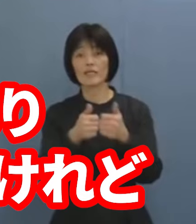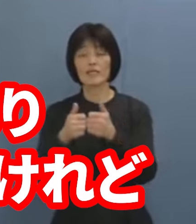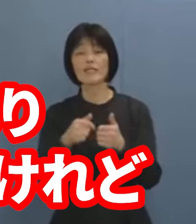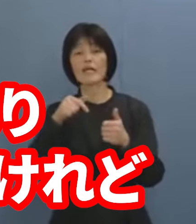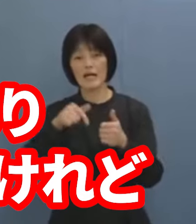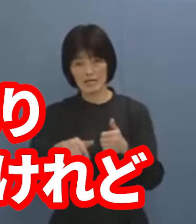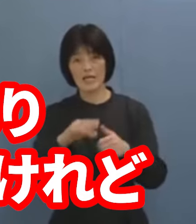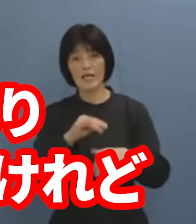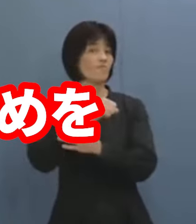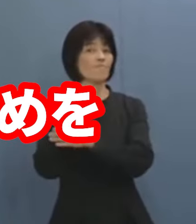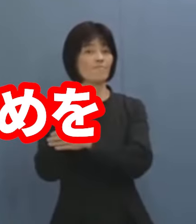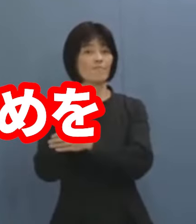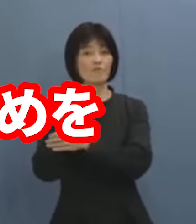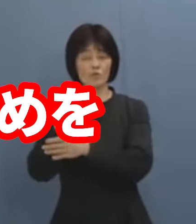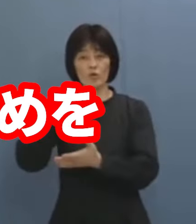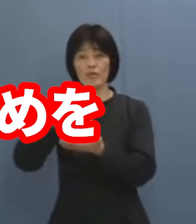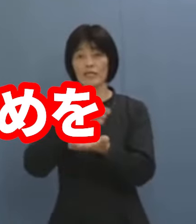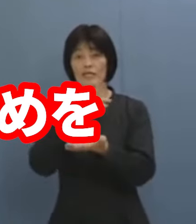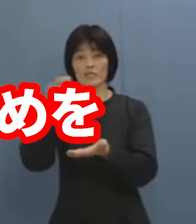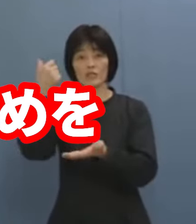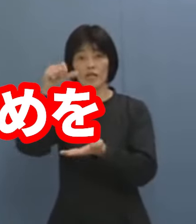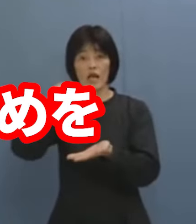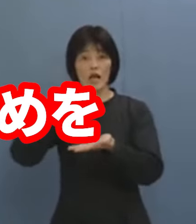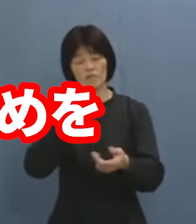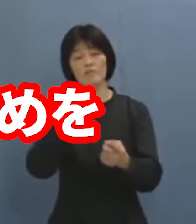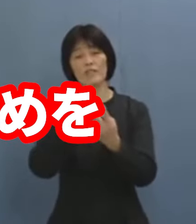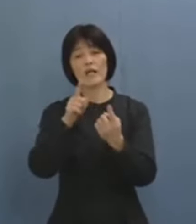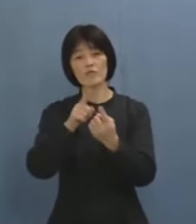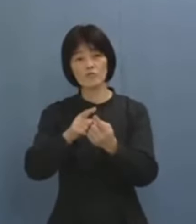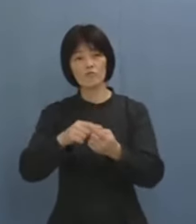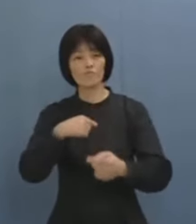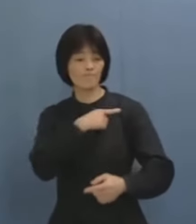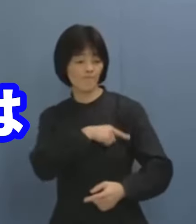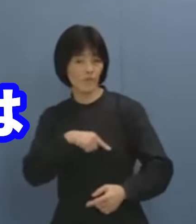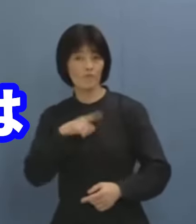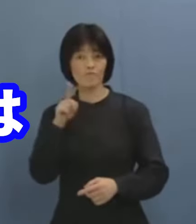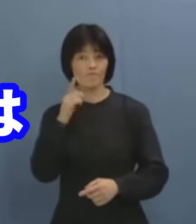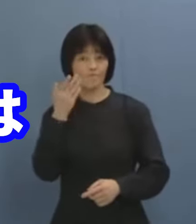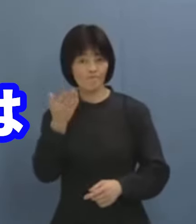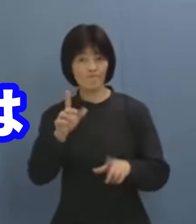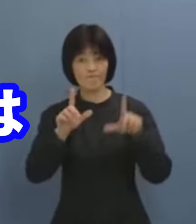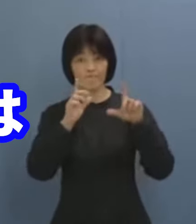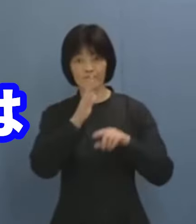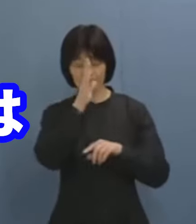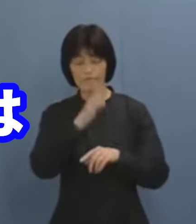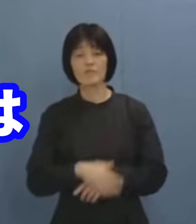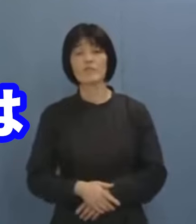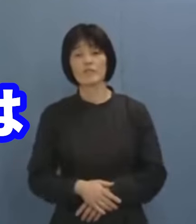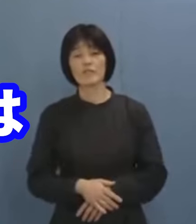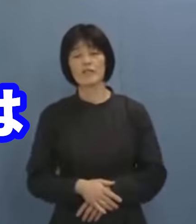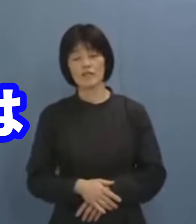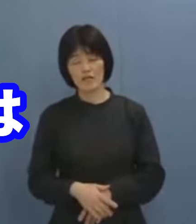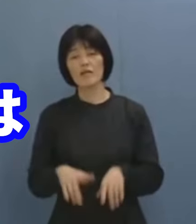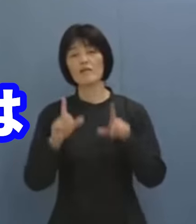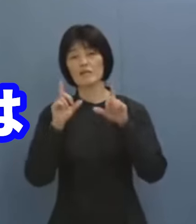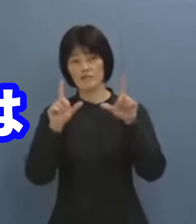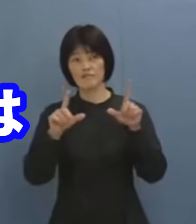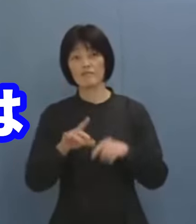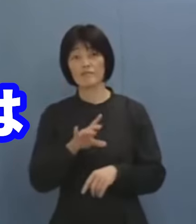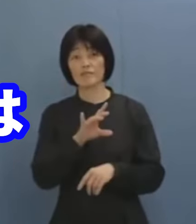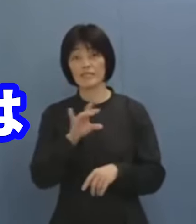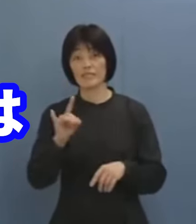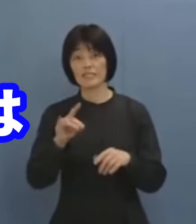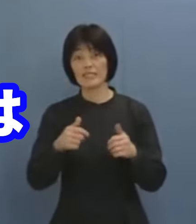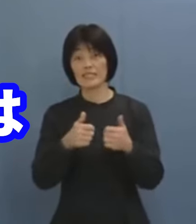かなと思いますけれども、そのあたりの知事の受け止めをお願いします。 そうですね、議会側の動きでは